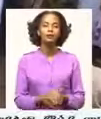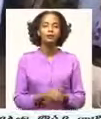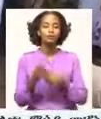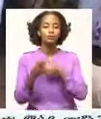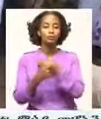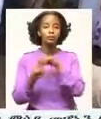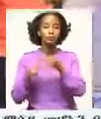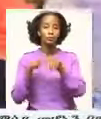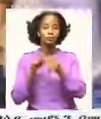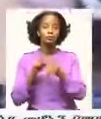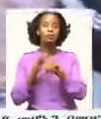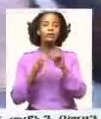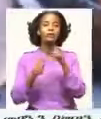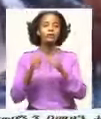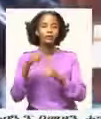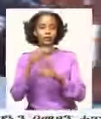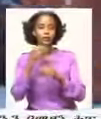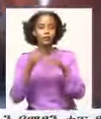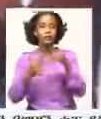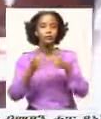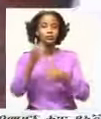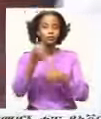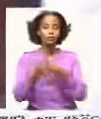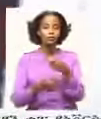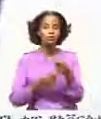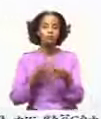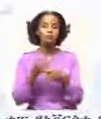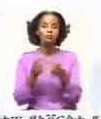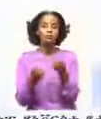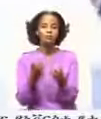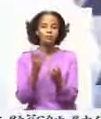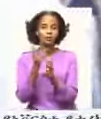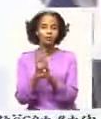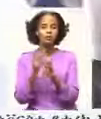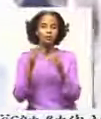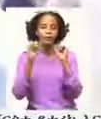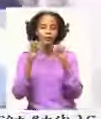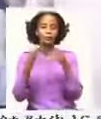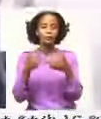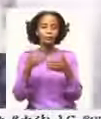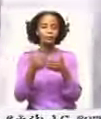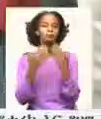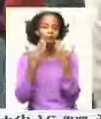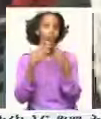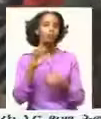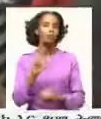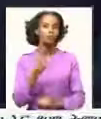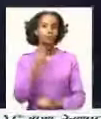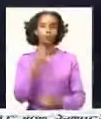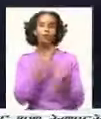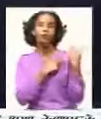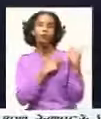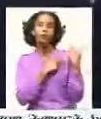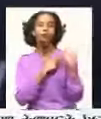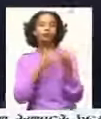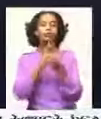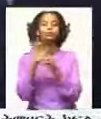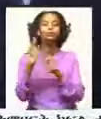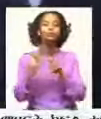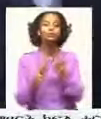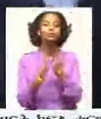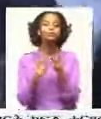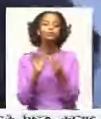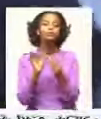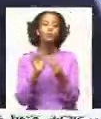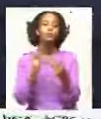የፖለቲካ ፓርቲዎች በፉክክርና በውድድር ሂደት ሚዛን በመጠበቅ ላበረከቱት ድርሻ ምስጋና ይገባቸዋል ያሉት ኃላፊው፣ የክልሉ ህዝብም